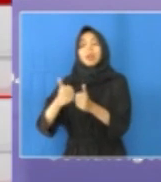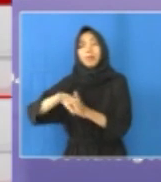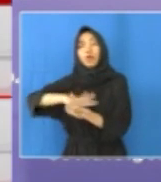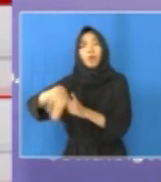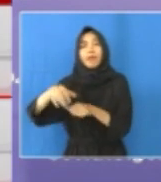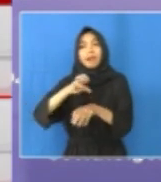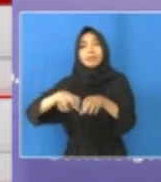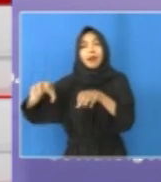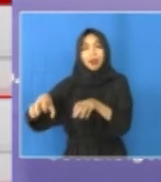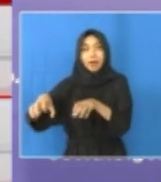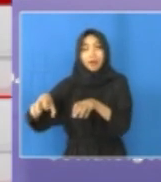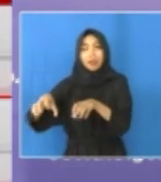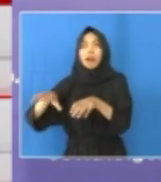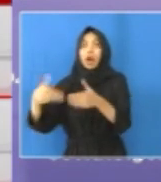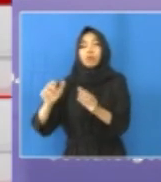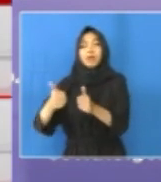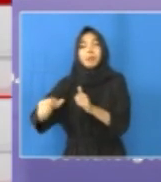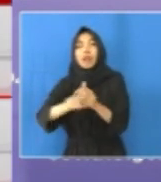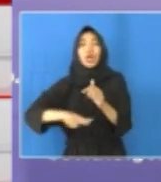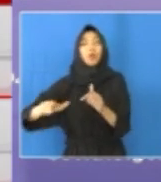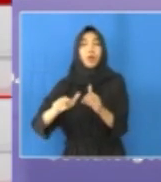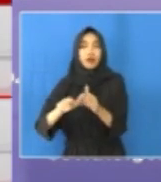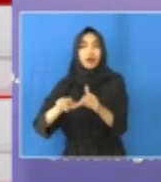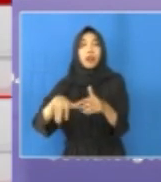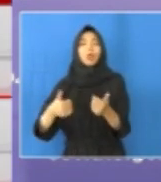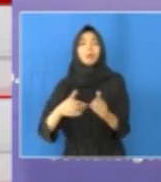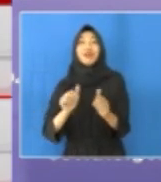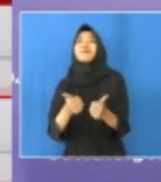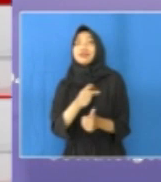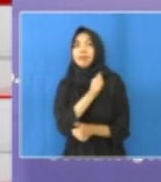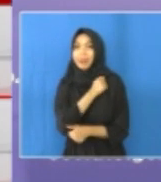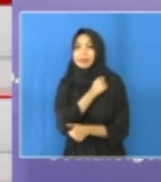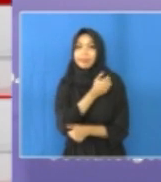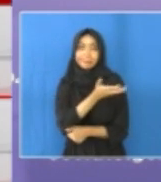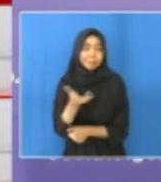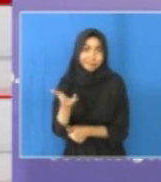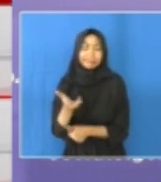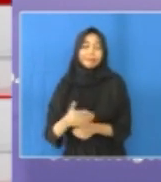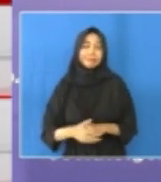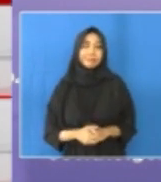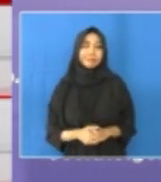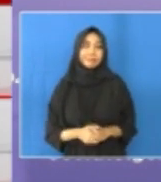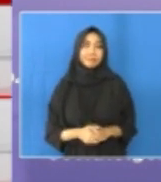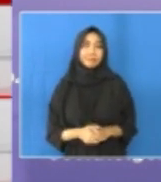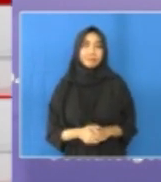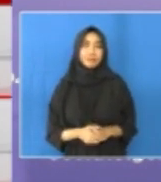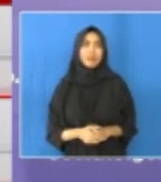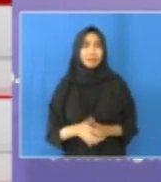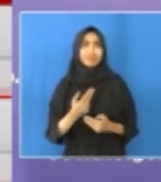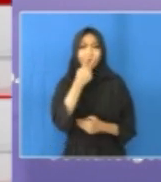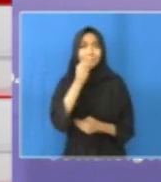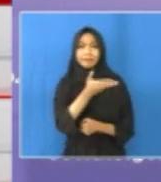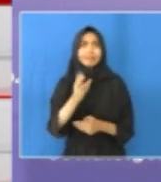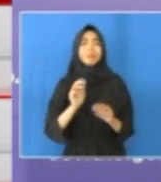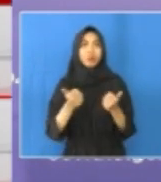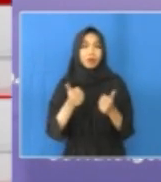tetangga menyelamatkan lingkungan dan menyelamatkan bangsa kita yakin kita bisa